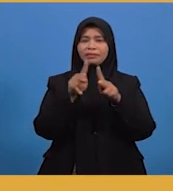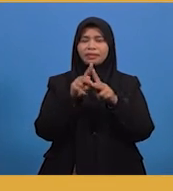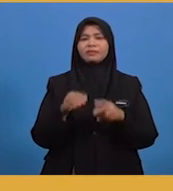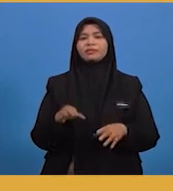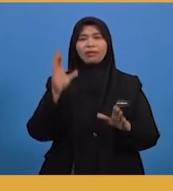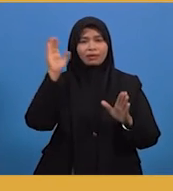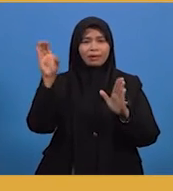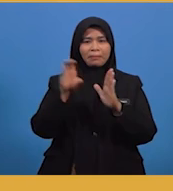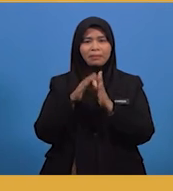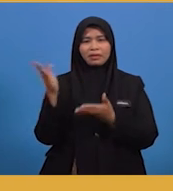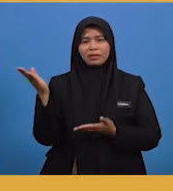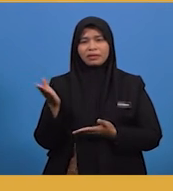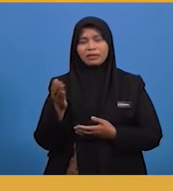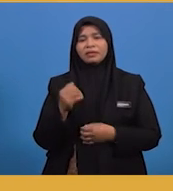timah.